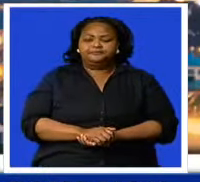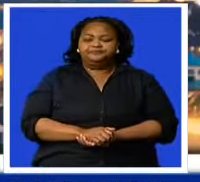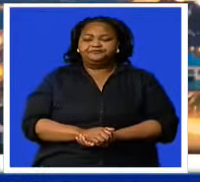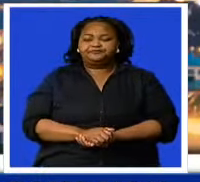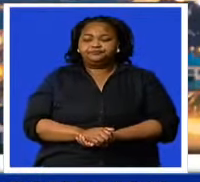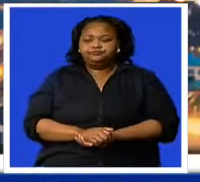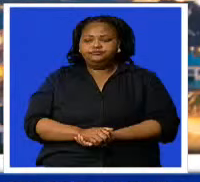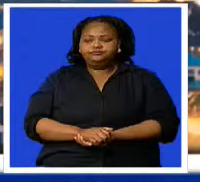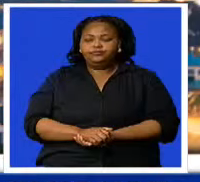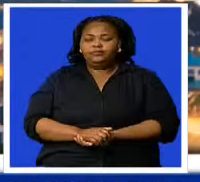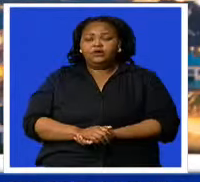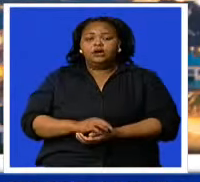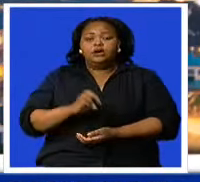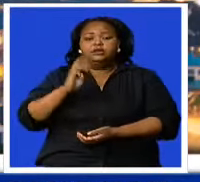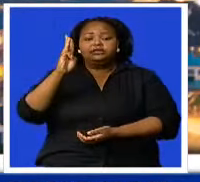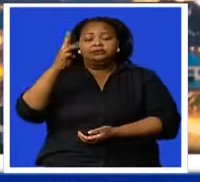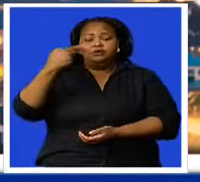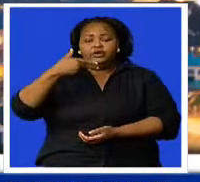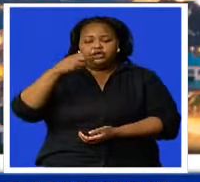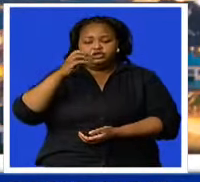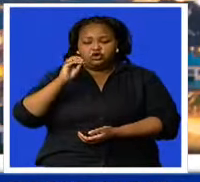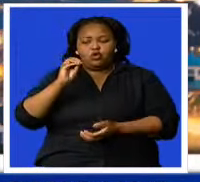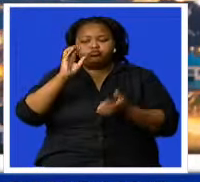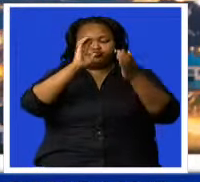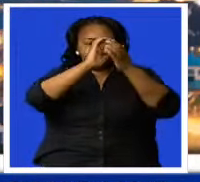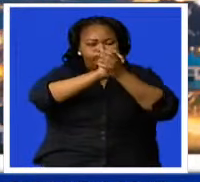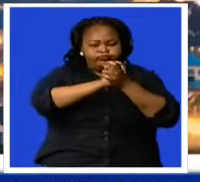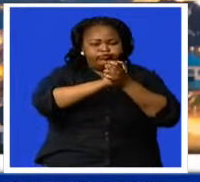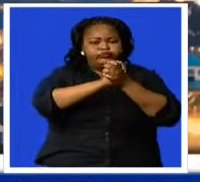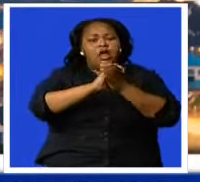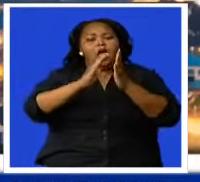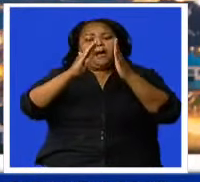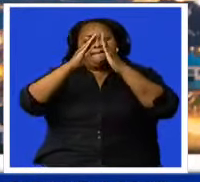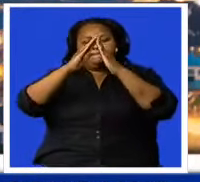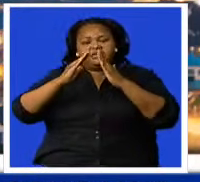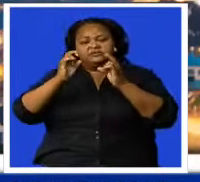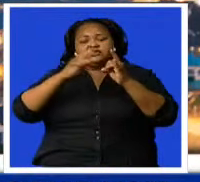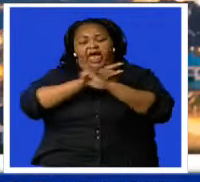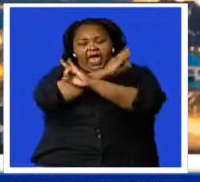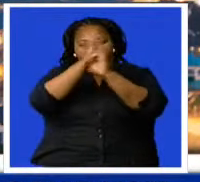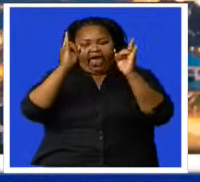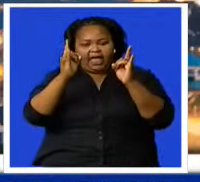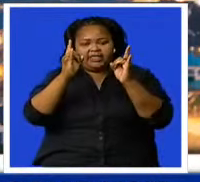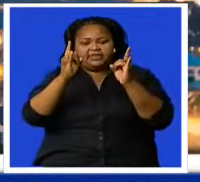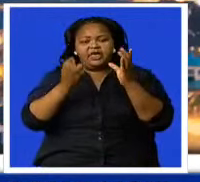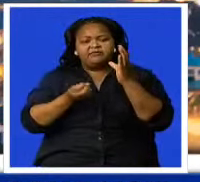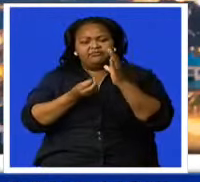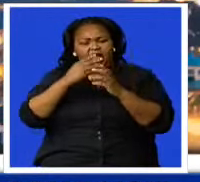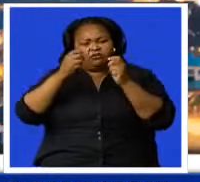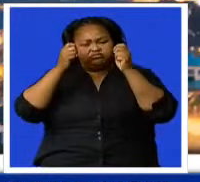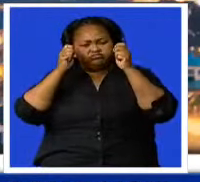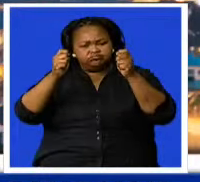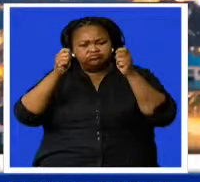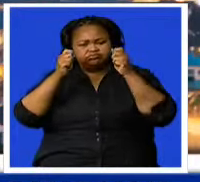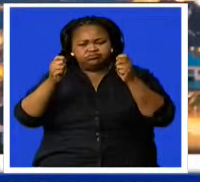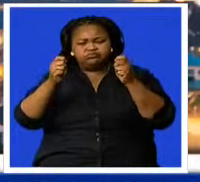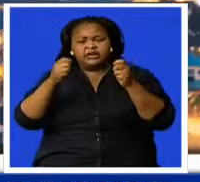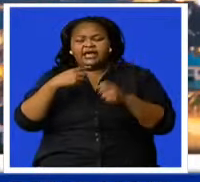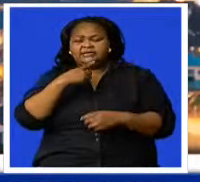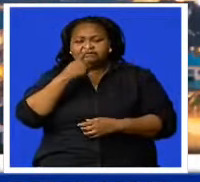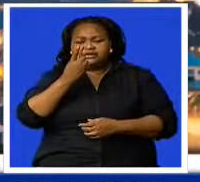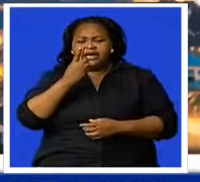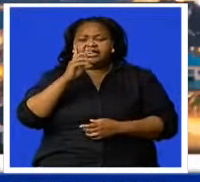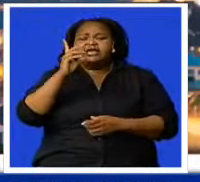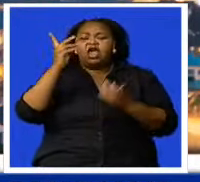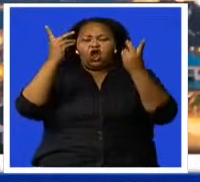Inhlangano yetempilo yakamhlaba kuleli ibambisene nelitiko letempilo sebacaleke umkhankaso lowatiwa ngele kwende konke